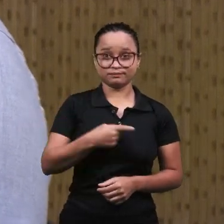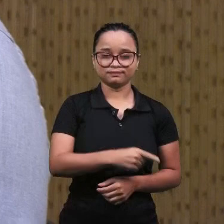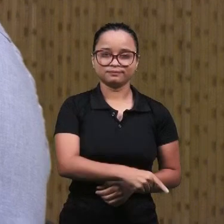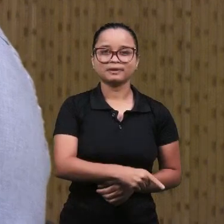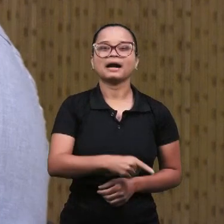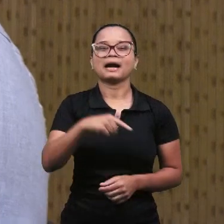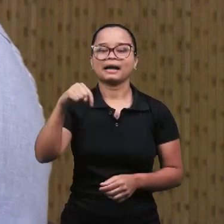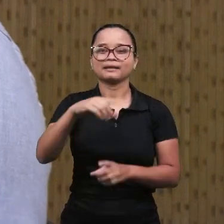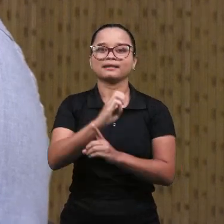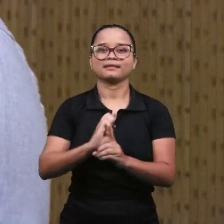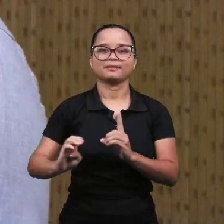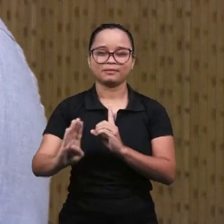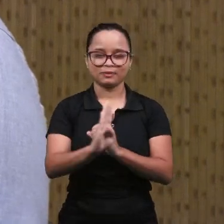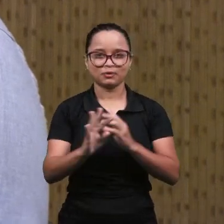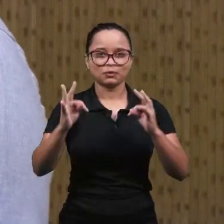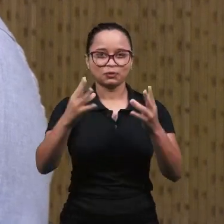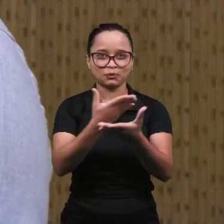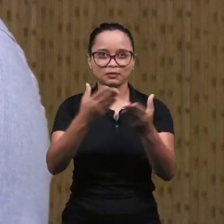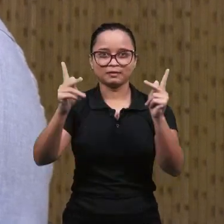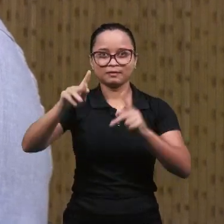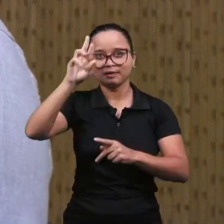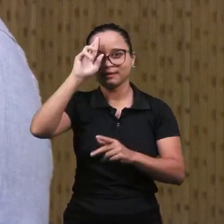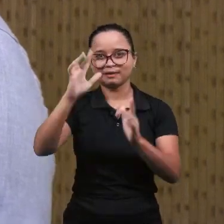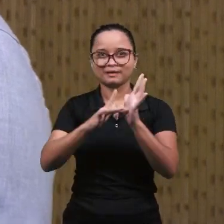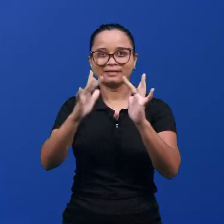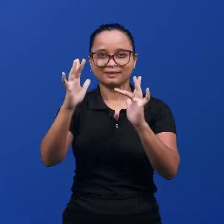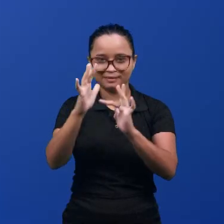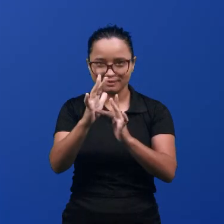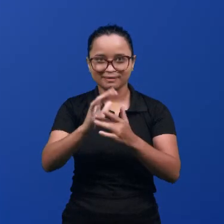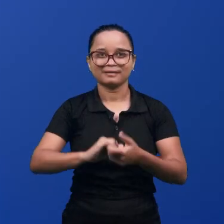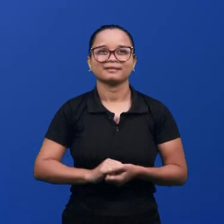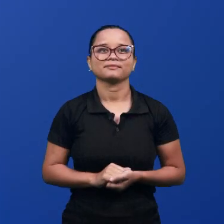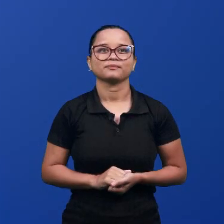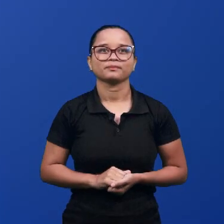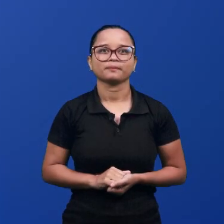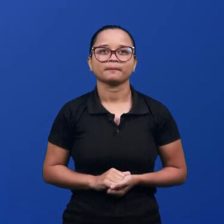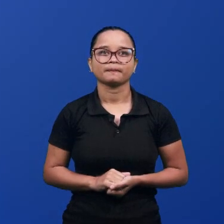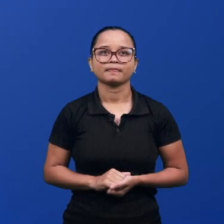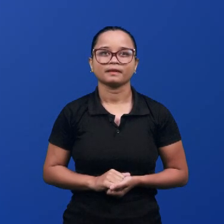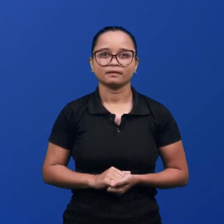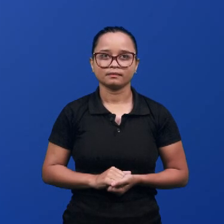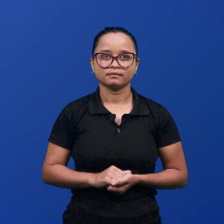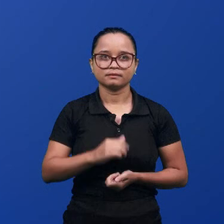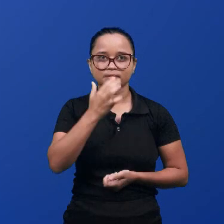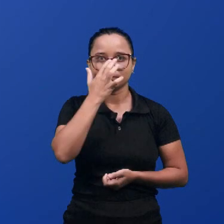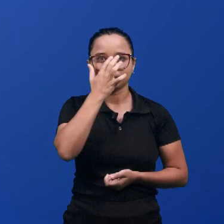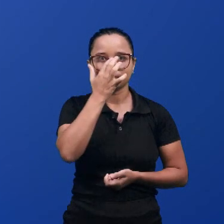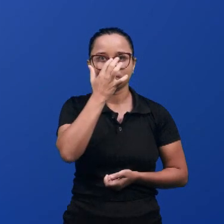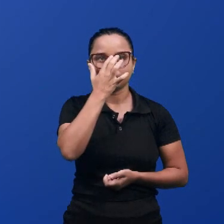plus approfondie. Et c'est l'école biblique dominicale. À tous, la paix du Seigneur Jésus.